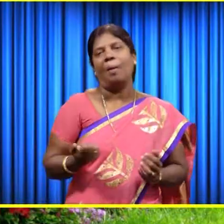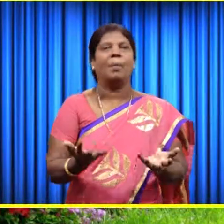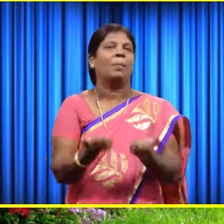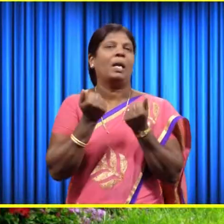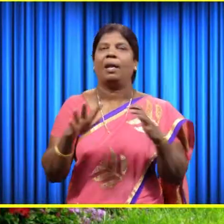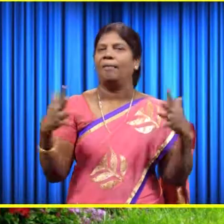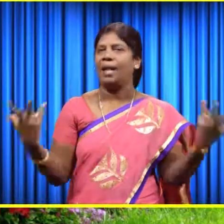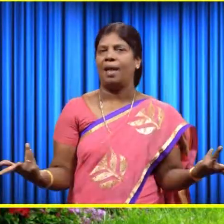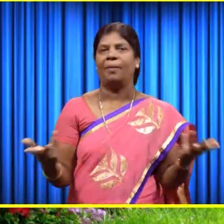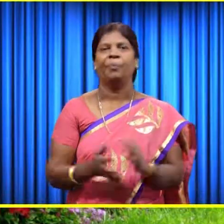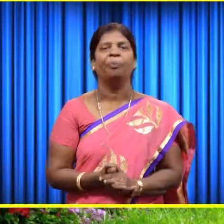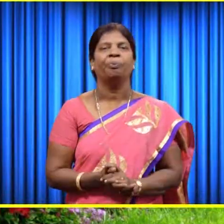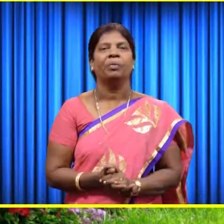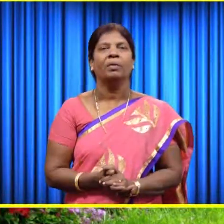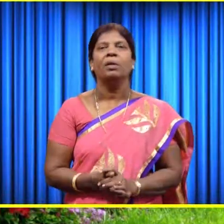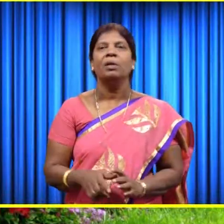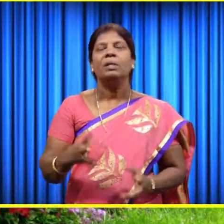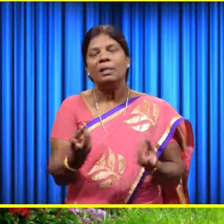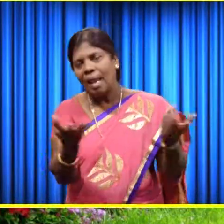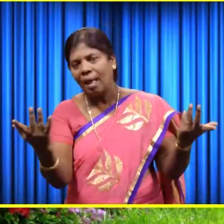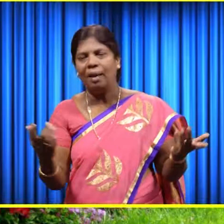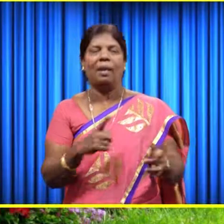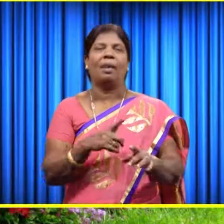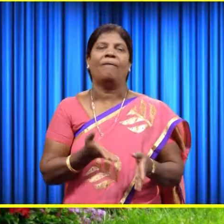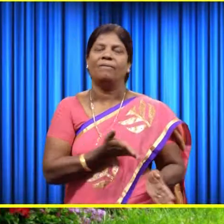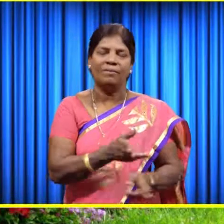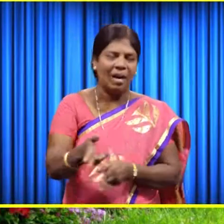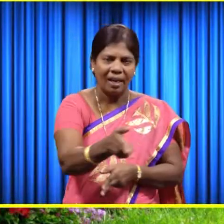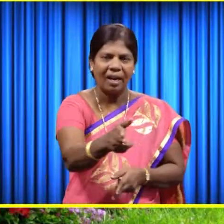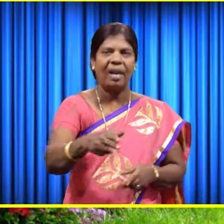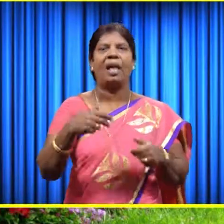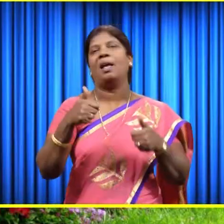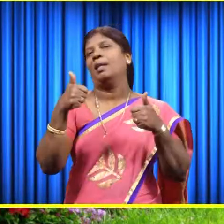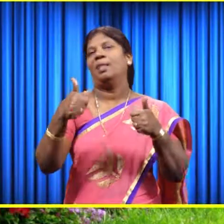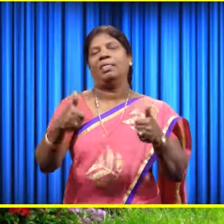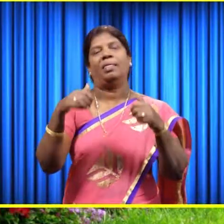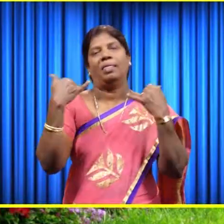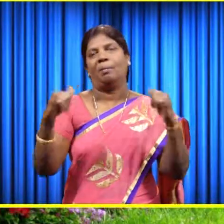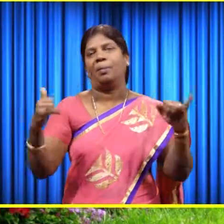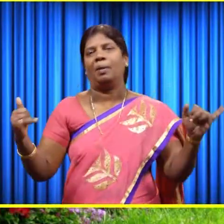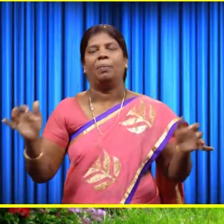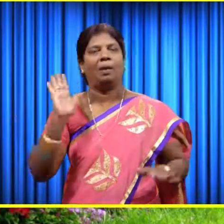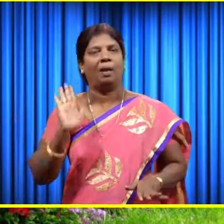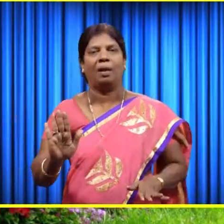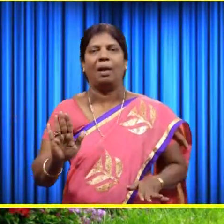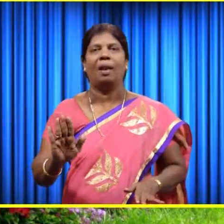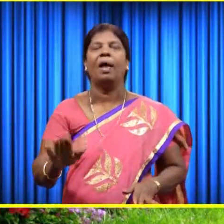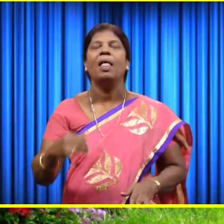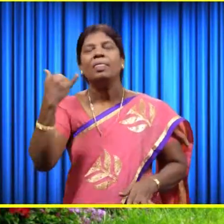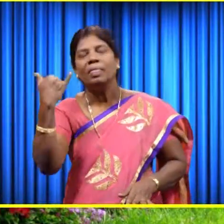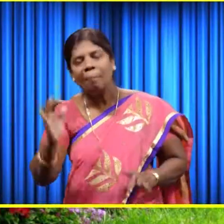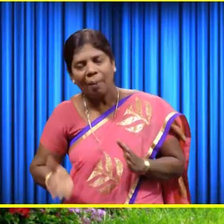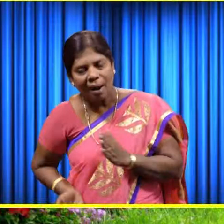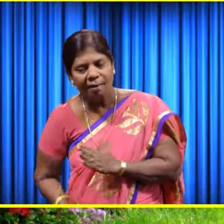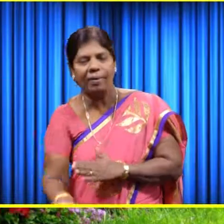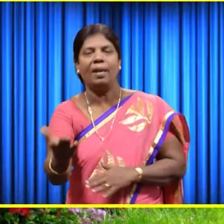அவர்களுக்கு வாய்ப்பதில்லை. சில நேரங்களிலே தேடும் வழிமுறைகளே கெடுதலாய் இருக்கிறபடியினாலே இன்னும் கேடான